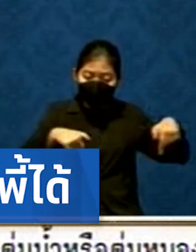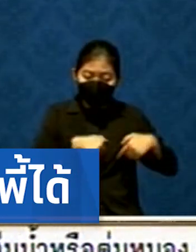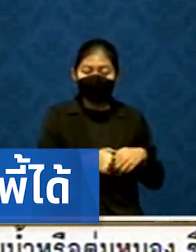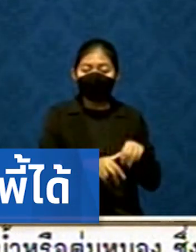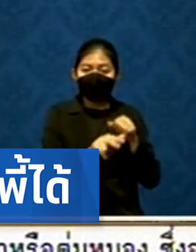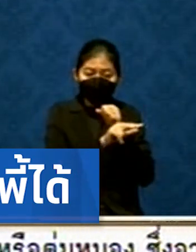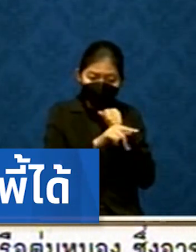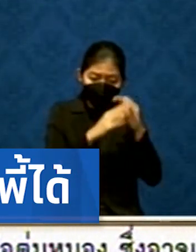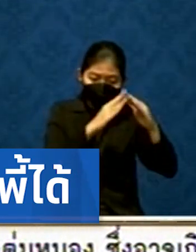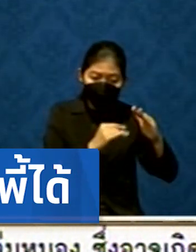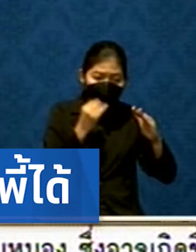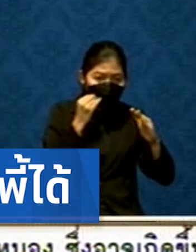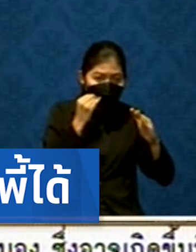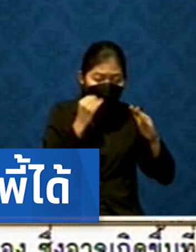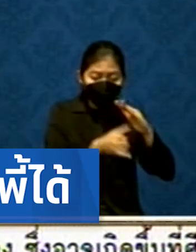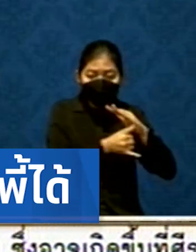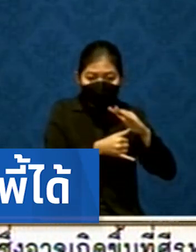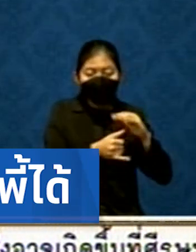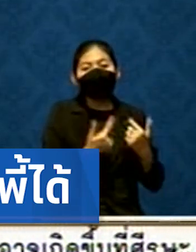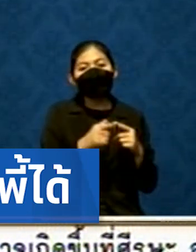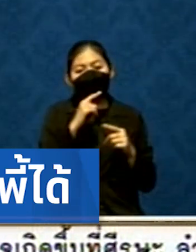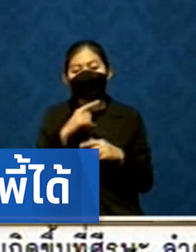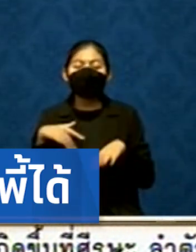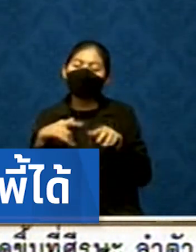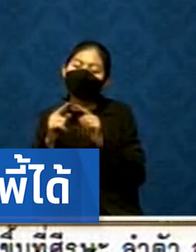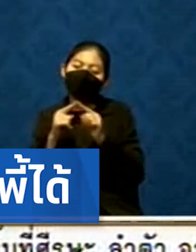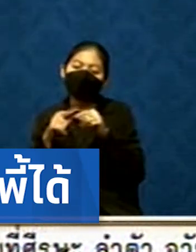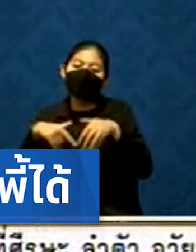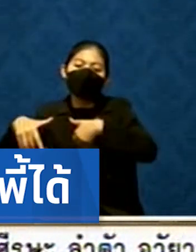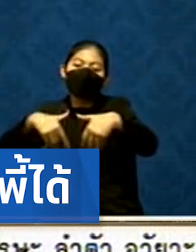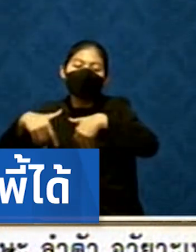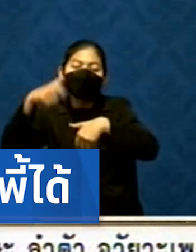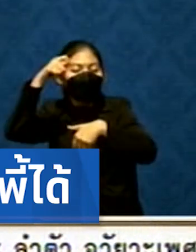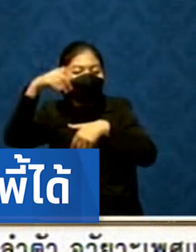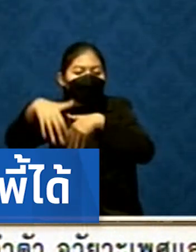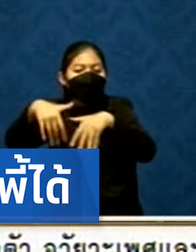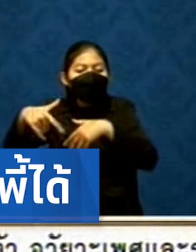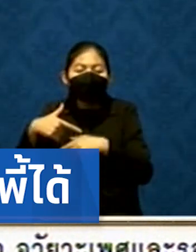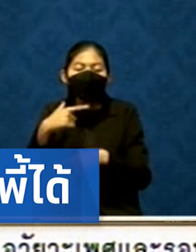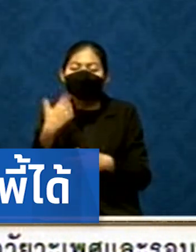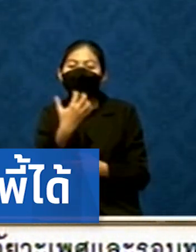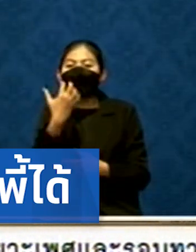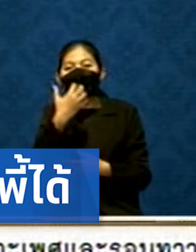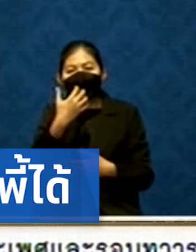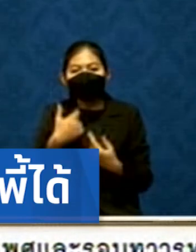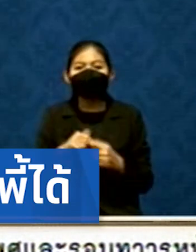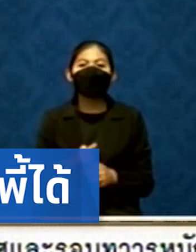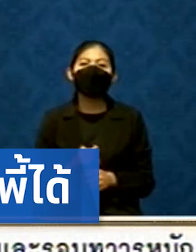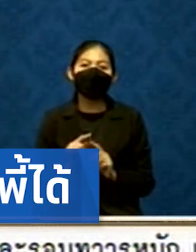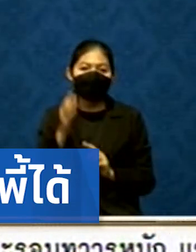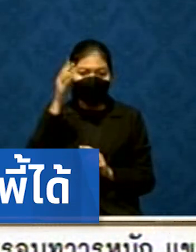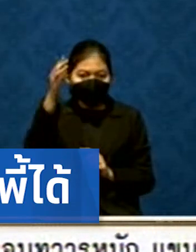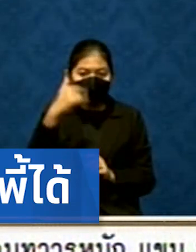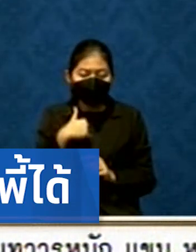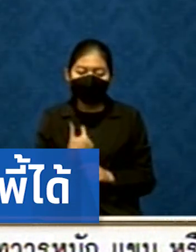นะในการพูดกับชาวบ้านแล้วก็อาจจะมีการพูดติดตลกบ้างแต่ว่าในอนาคตผมคงจะต้อง